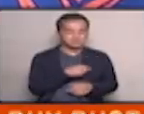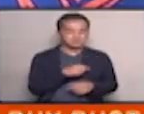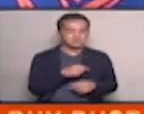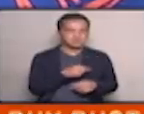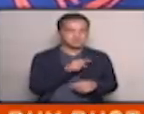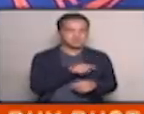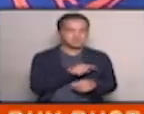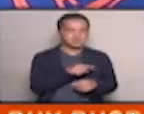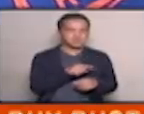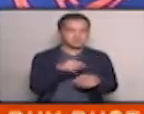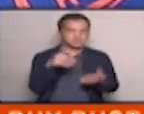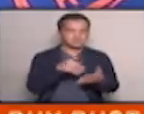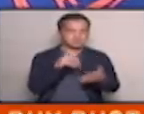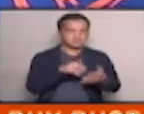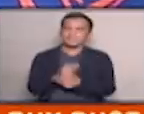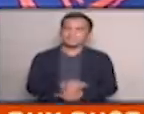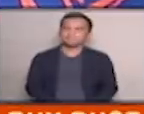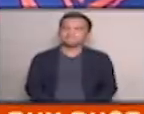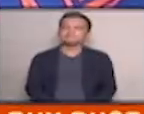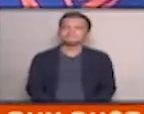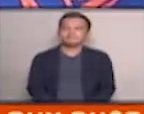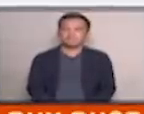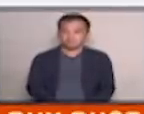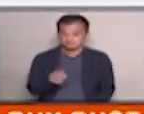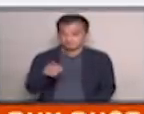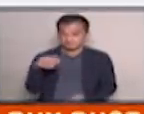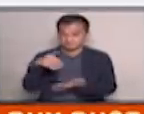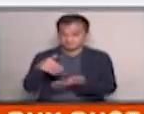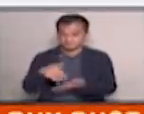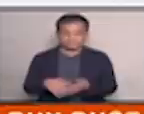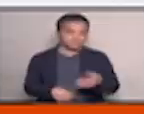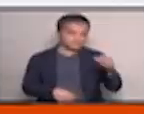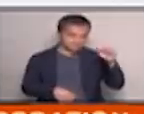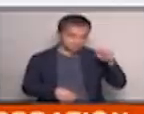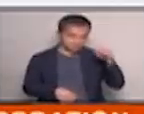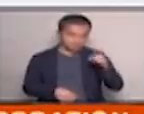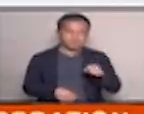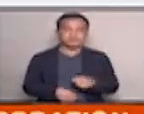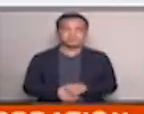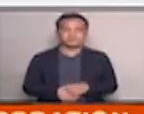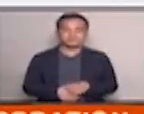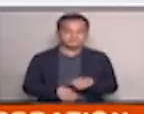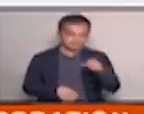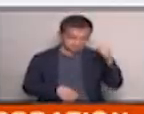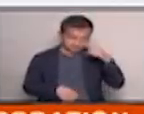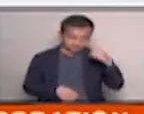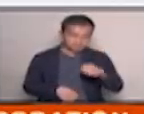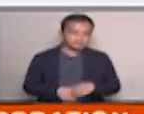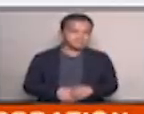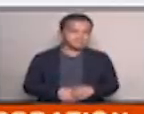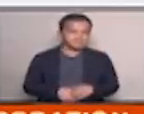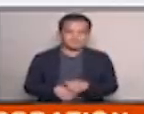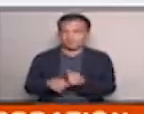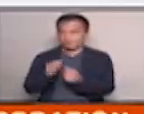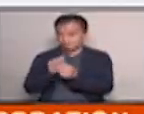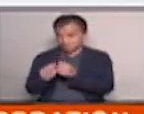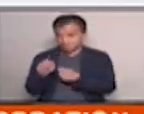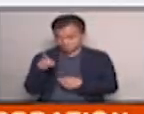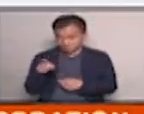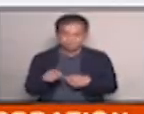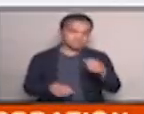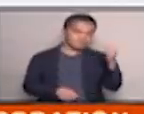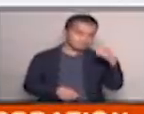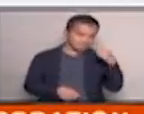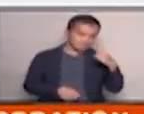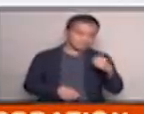yung pag-aaral po ng Nihongo. Nag-aral ho kayo? Opo. Doon sa training school? Opo. Ng Nihongo, nakapasa na ho kayo? Opo, okay na po.